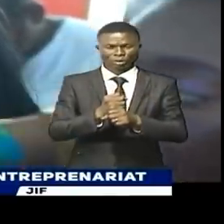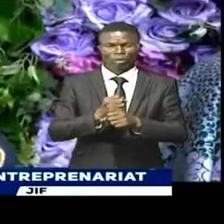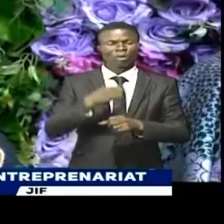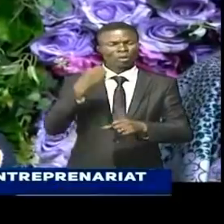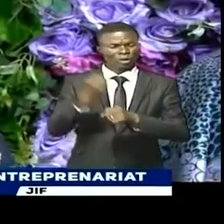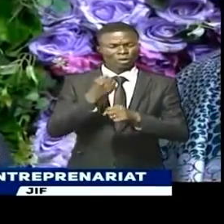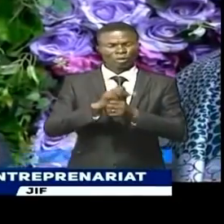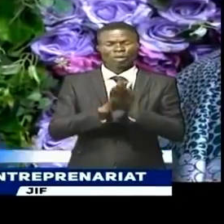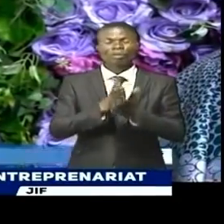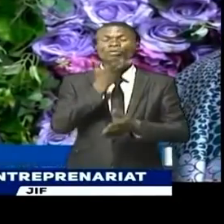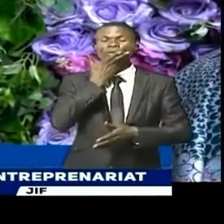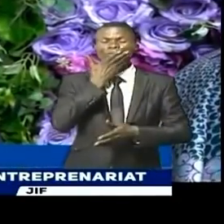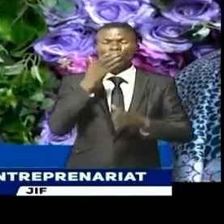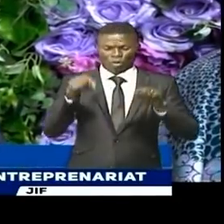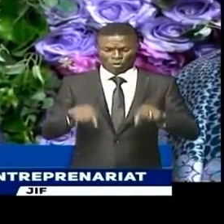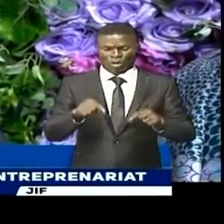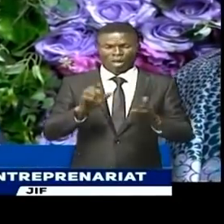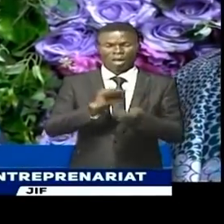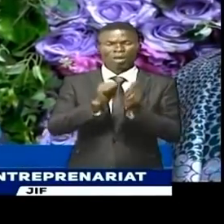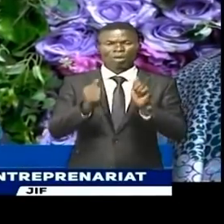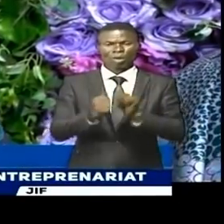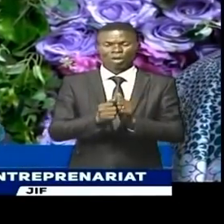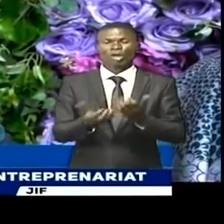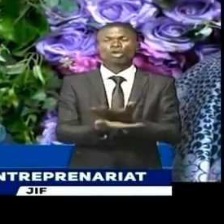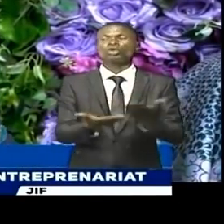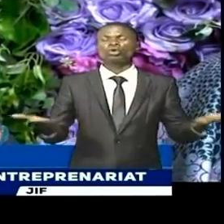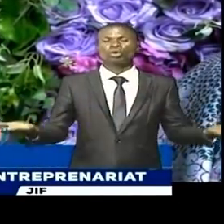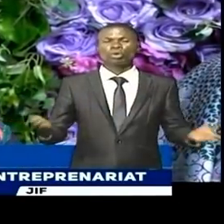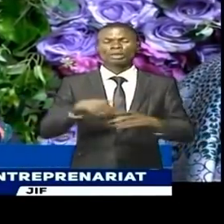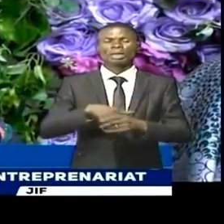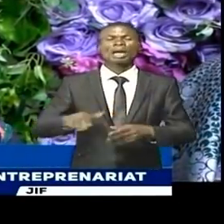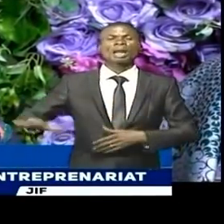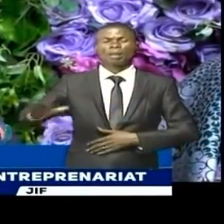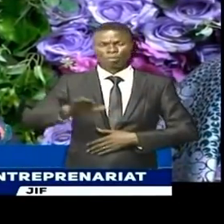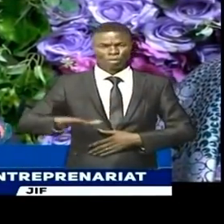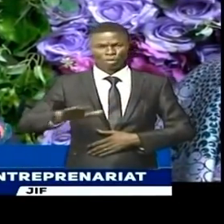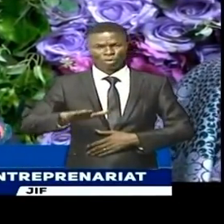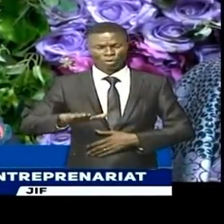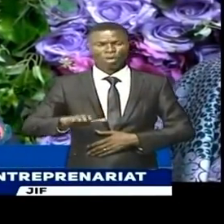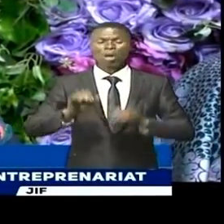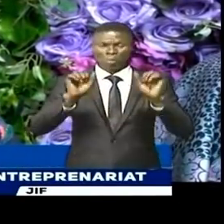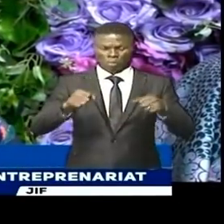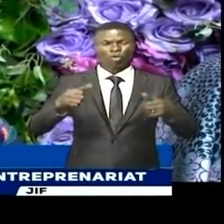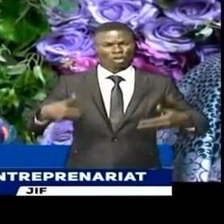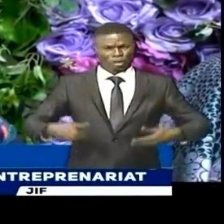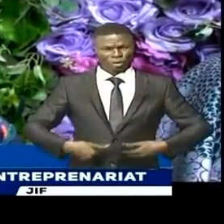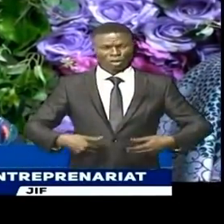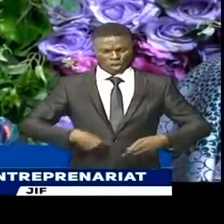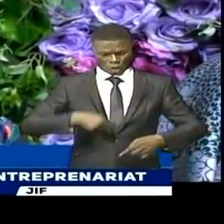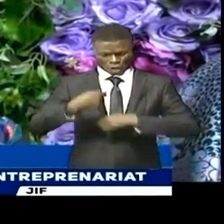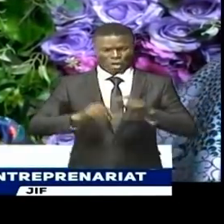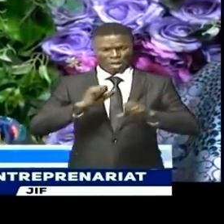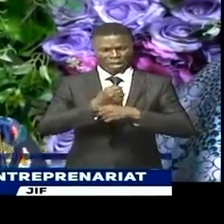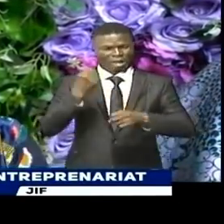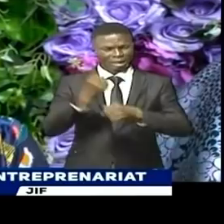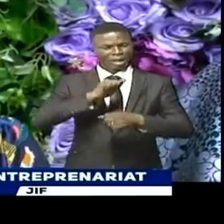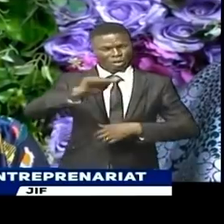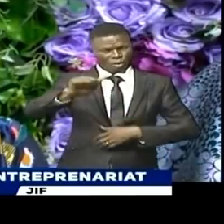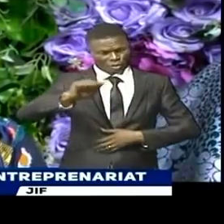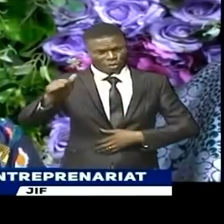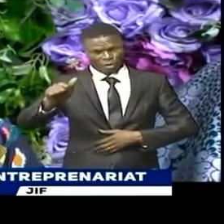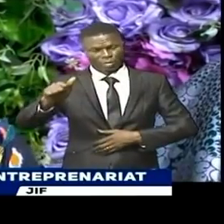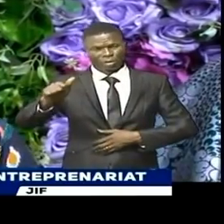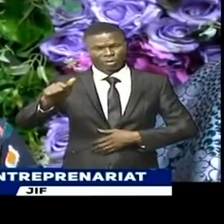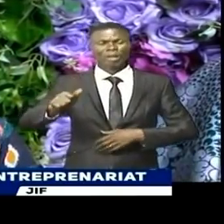aujourd'hui avec le problème du chômage dans le pays c'est mieux que les jeunes commencent à créer de l'emploi